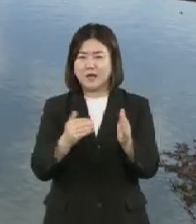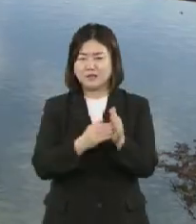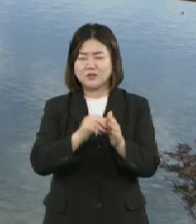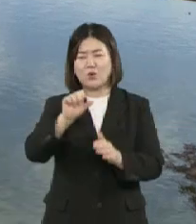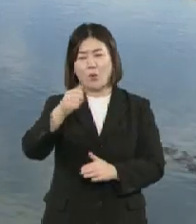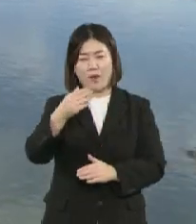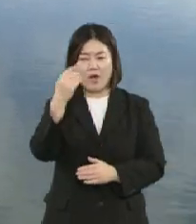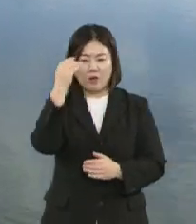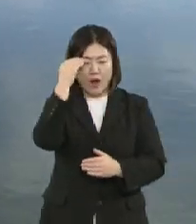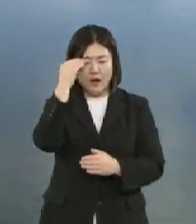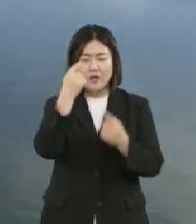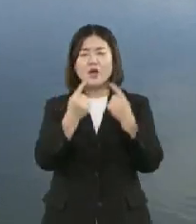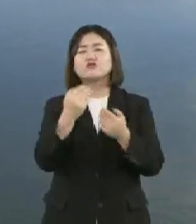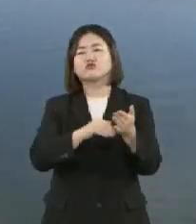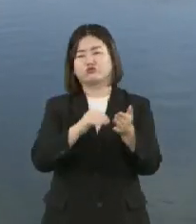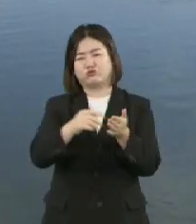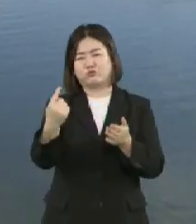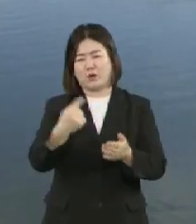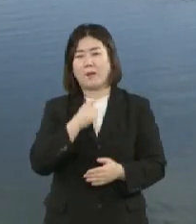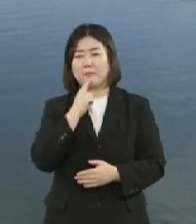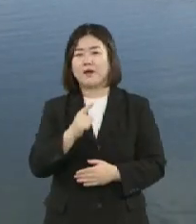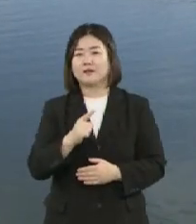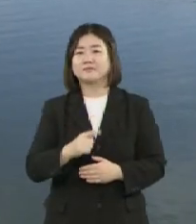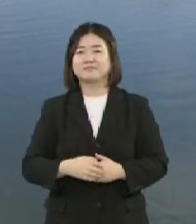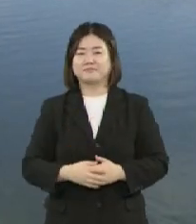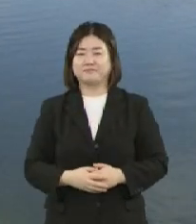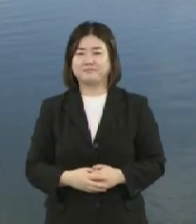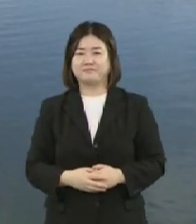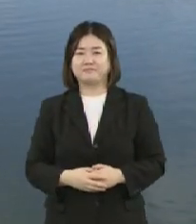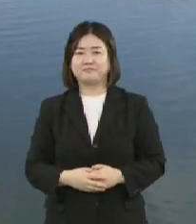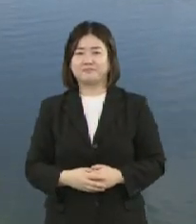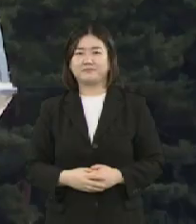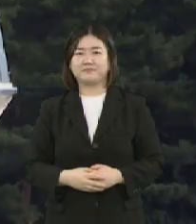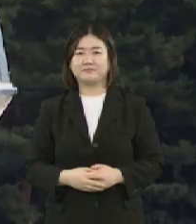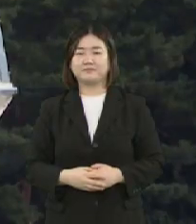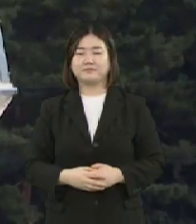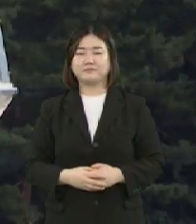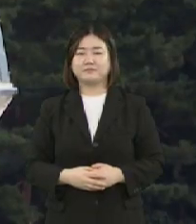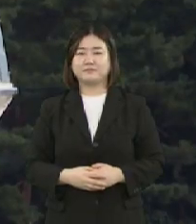500만 명에 가까운 관광객이 방문한 것으로 알려졌습니다